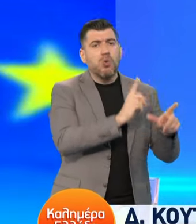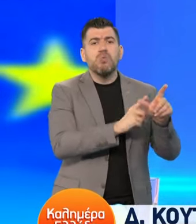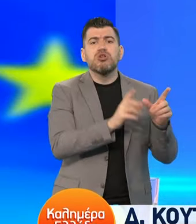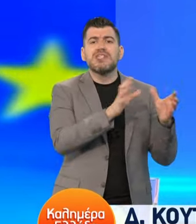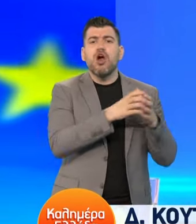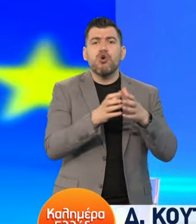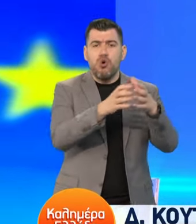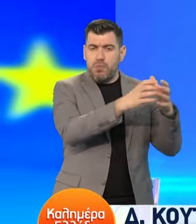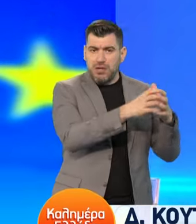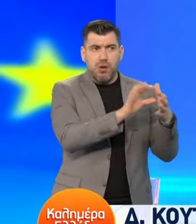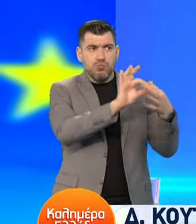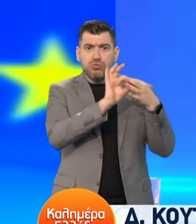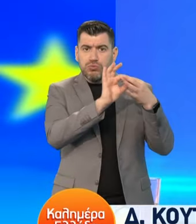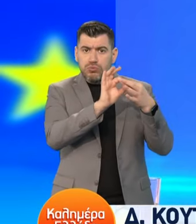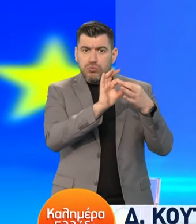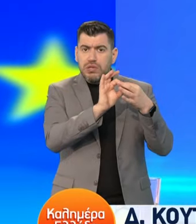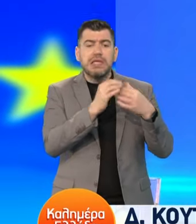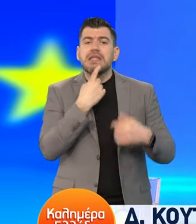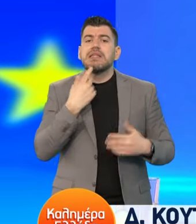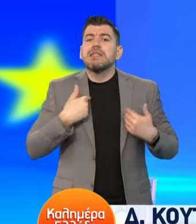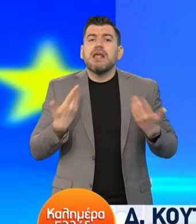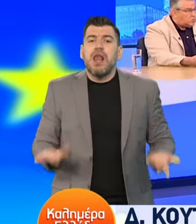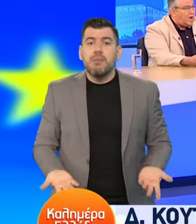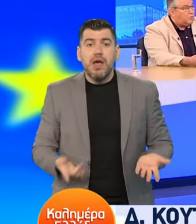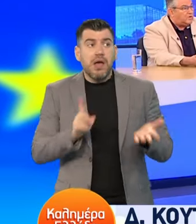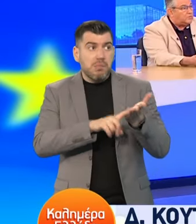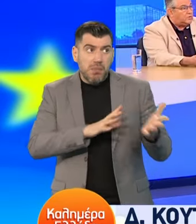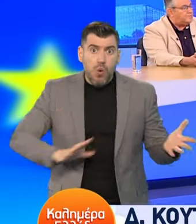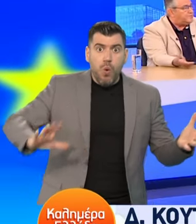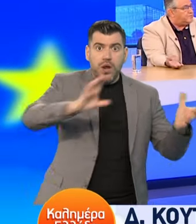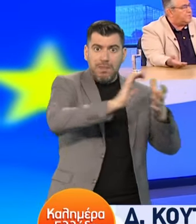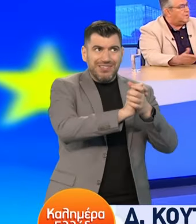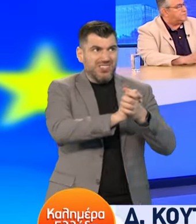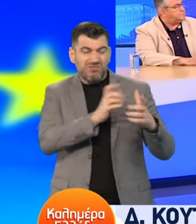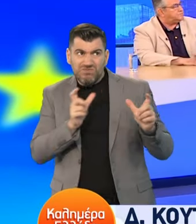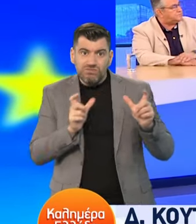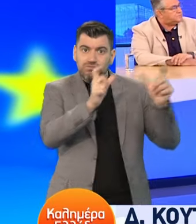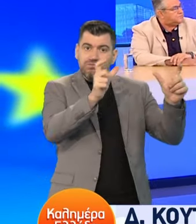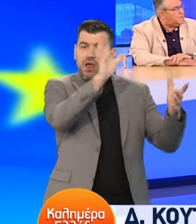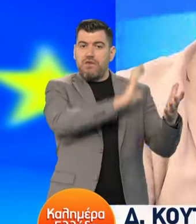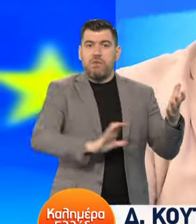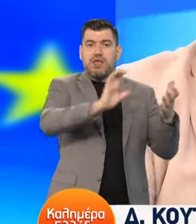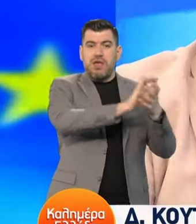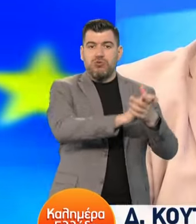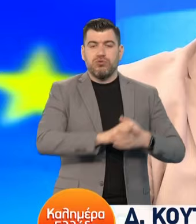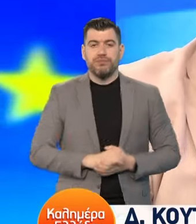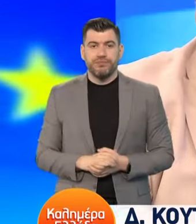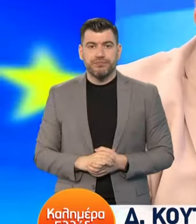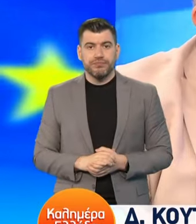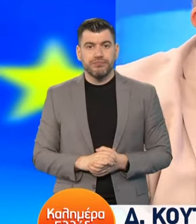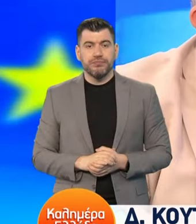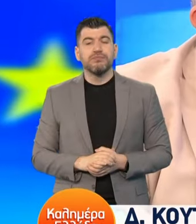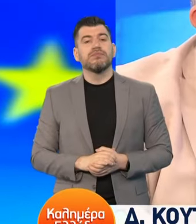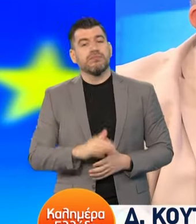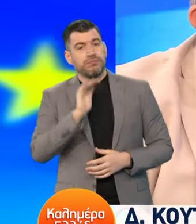τέτοιες προοδευτικές δυνάμεις στα κινήματα, ότι πρέπει όμως να το κάνουμε αυτό. Κύριε Γενικέ, η πραγματικότητα είναι σκληρή και είναι